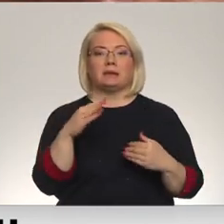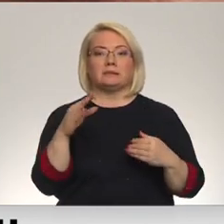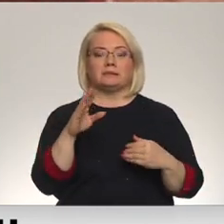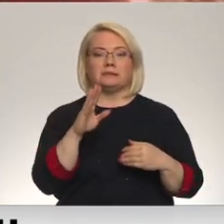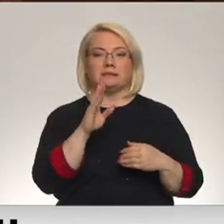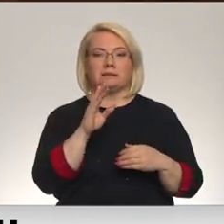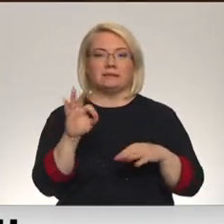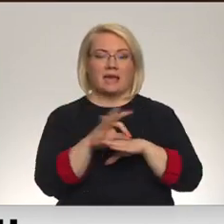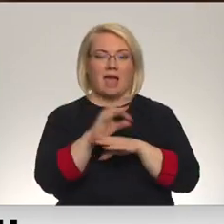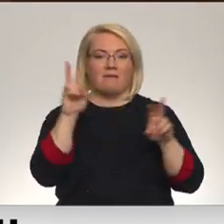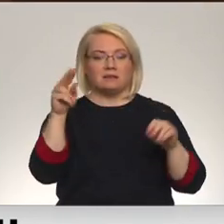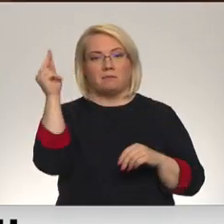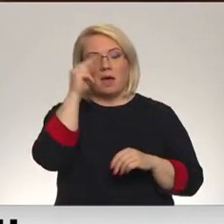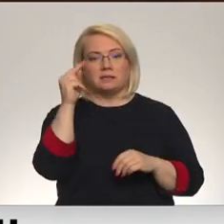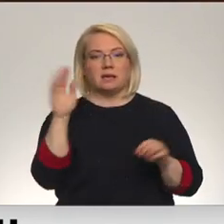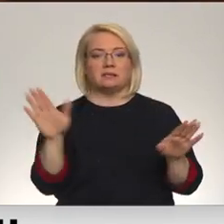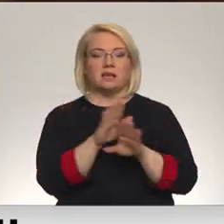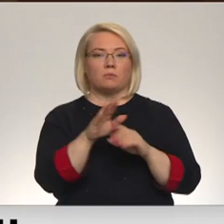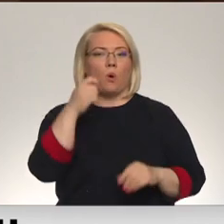ukraiņu valodā.